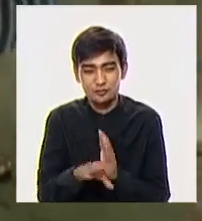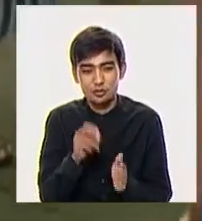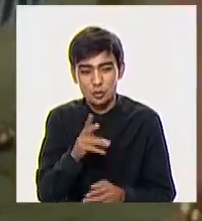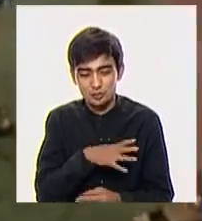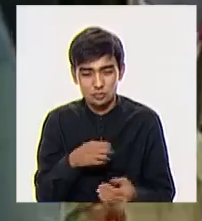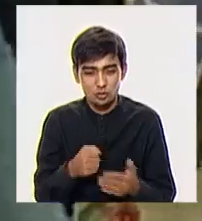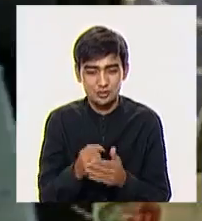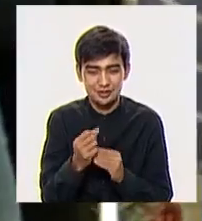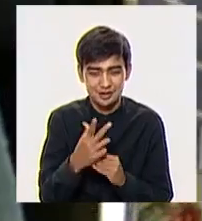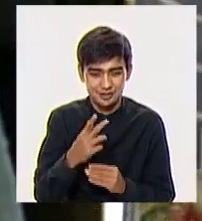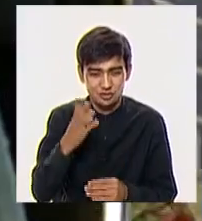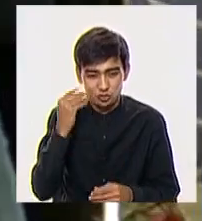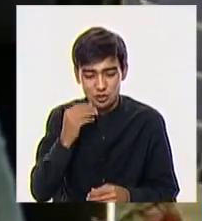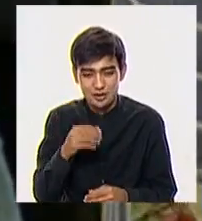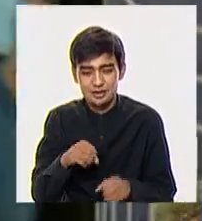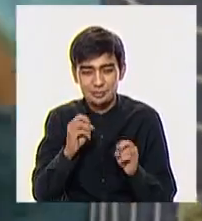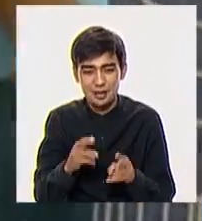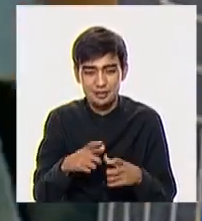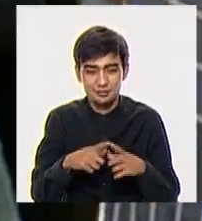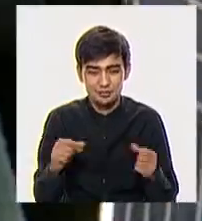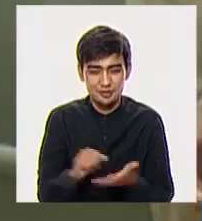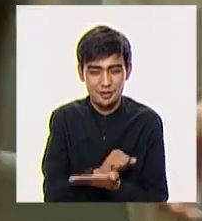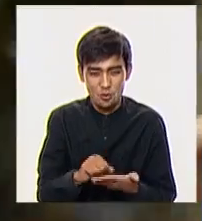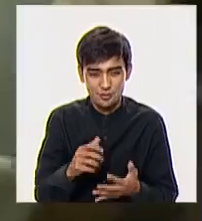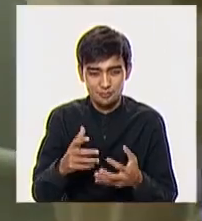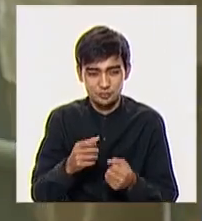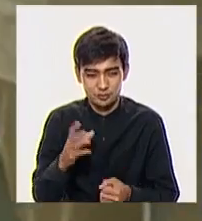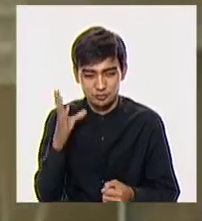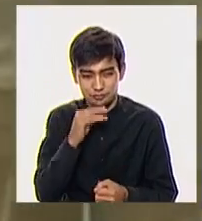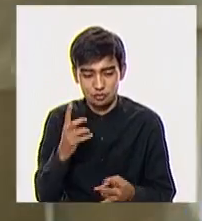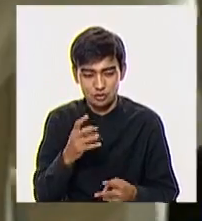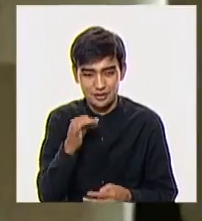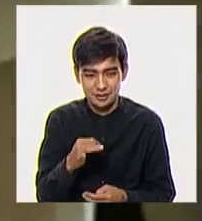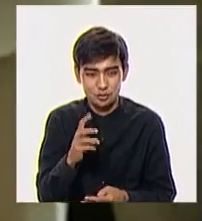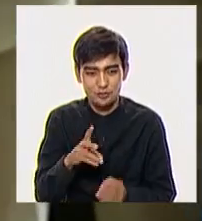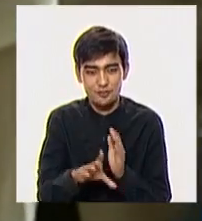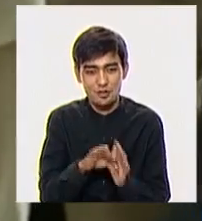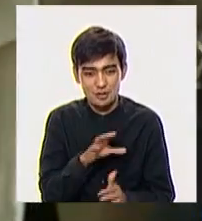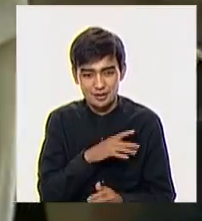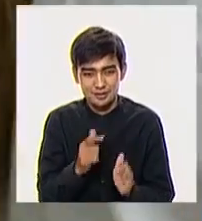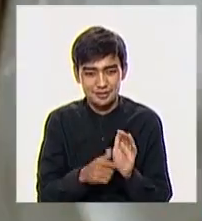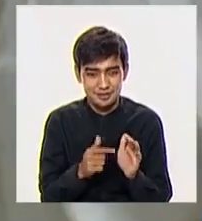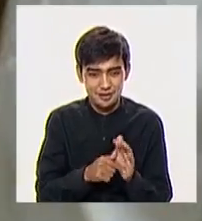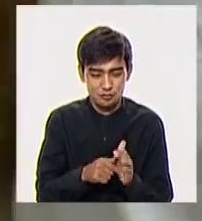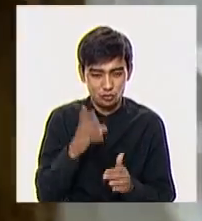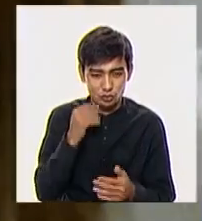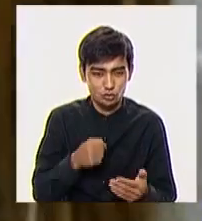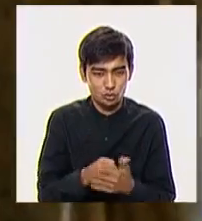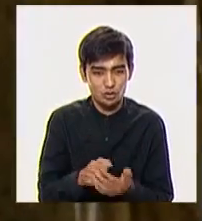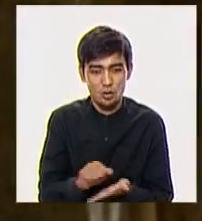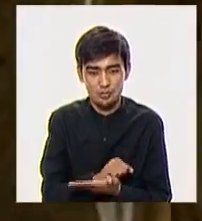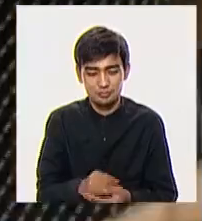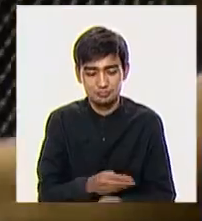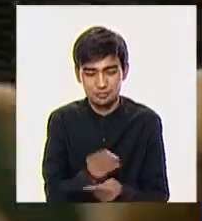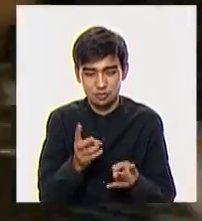грант конкурсына дейін арнайы сертификатты алып үлгерулері қажет дейді. Ал шығармашылық мамандықты таңдағандар 7 шілдеге дейін құжат тапсырулары